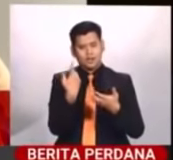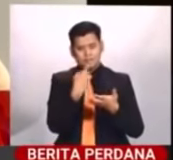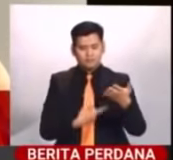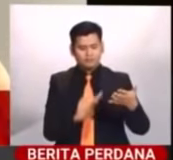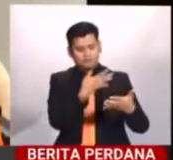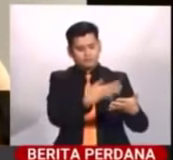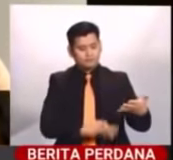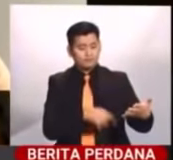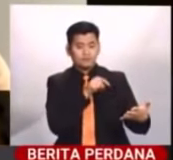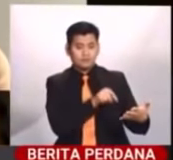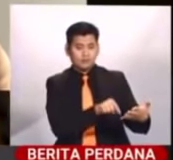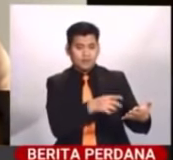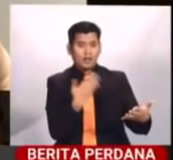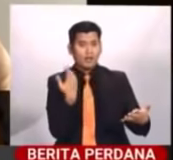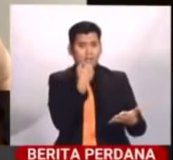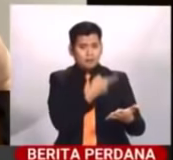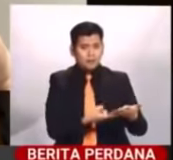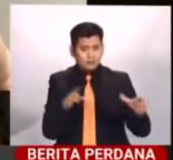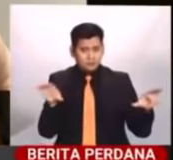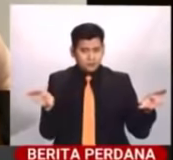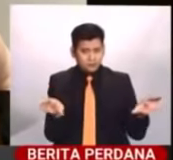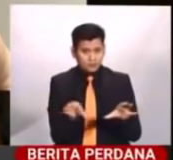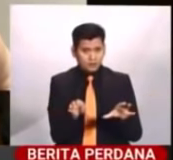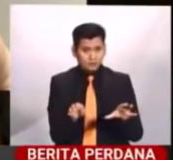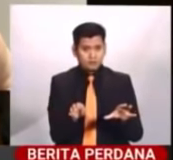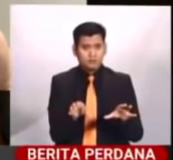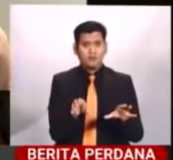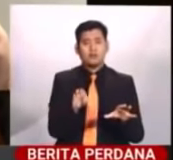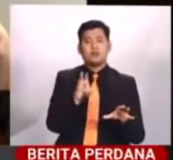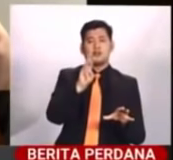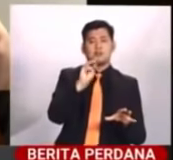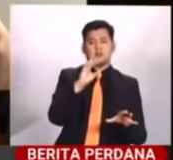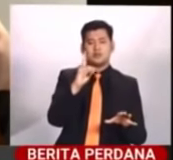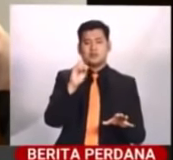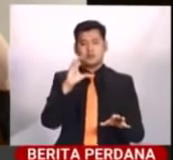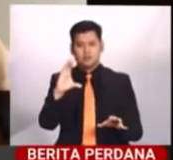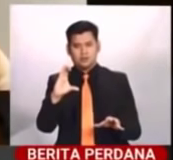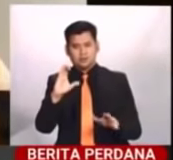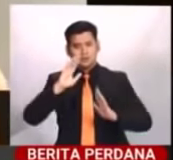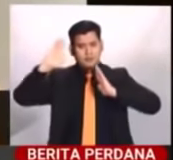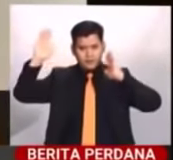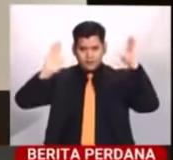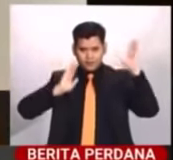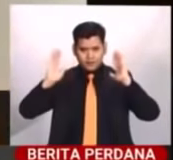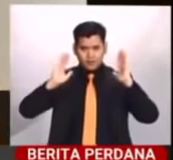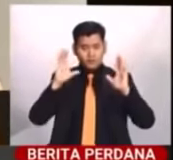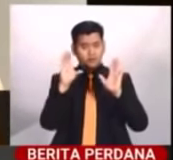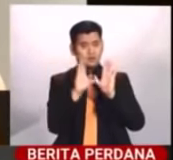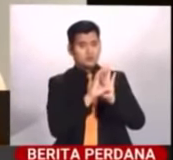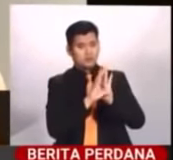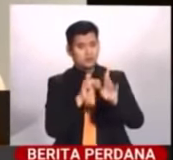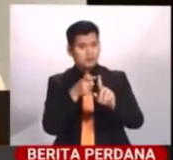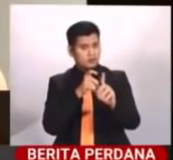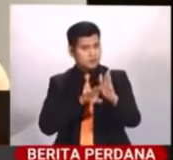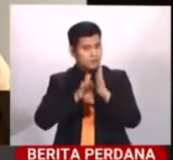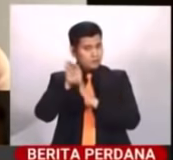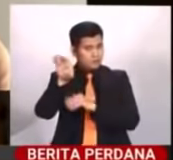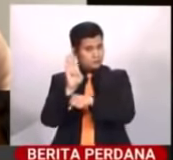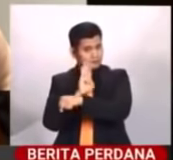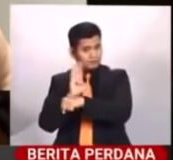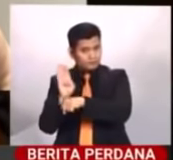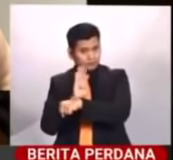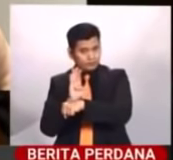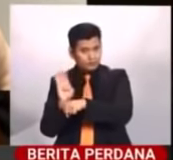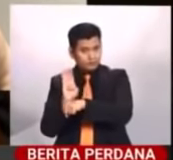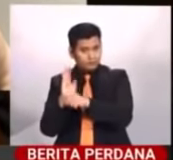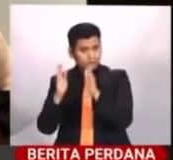intipatinya ialah apa yang sedang dijalankan oleh MEDAC juga di Malaysia. Ya, misalnya daripada segi pembangunan